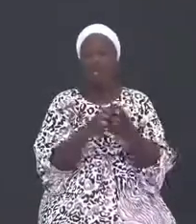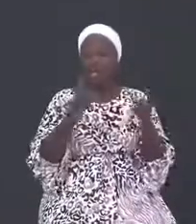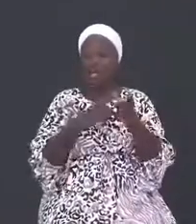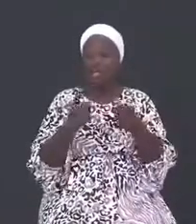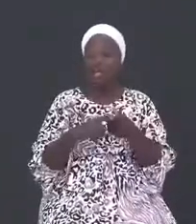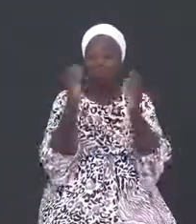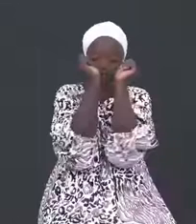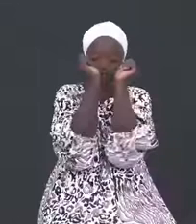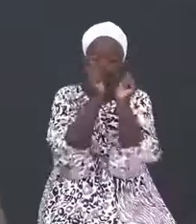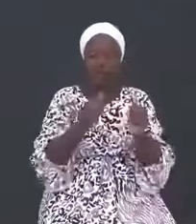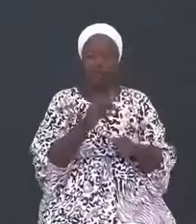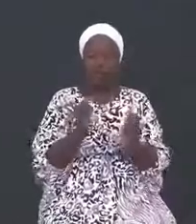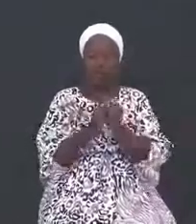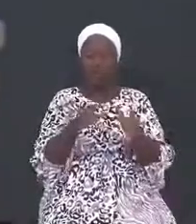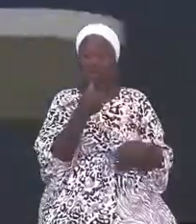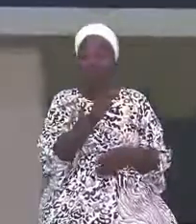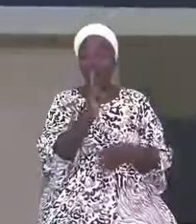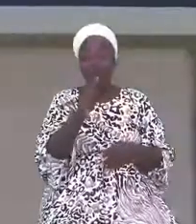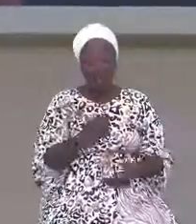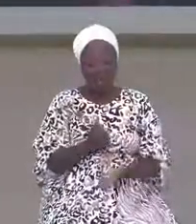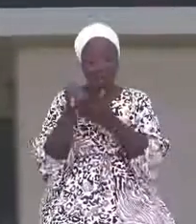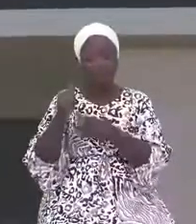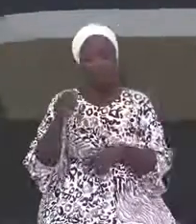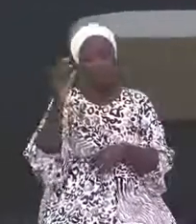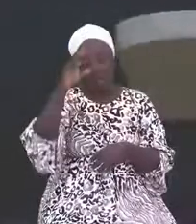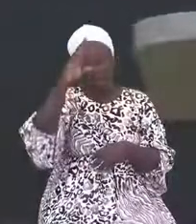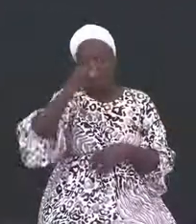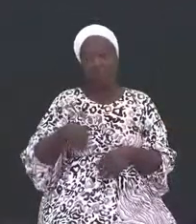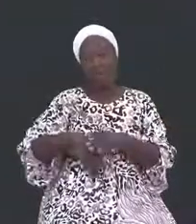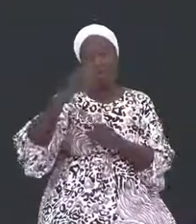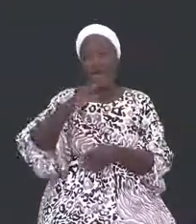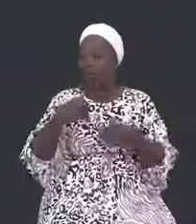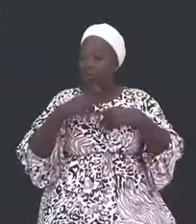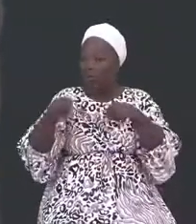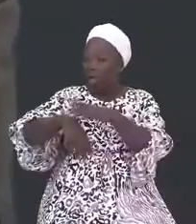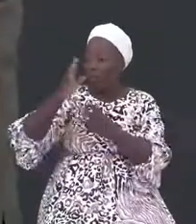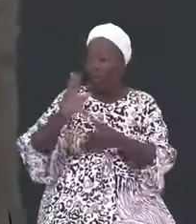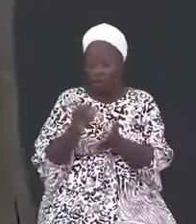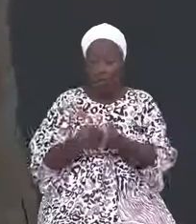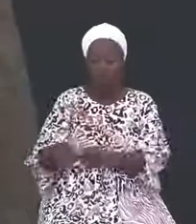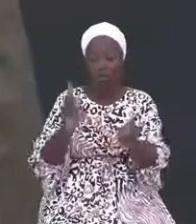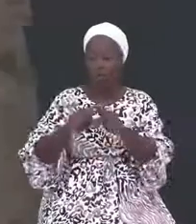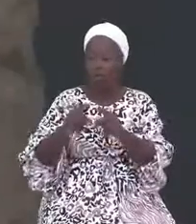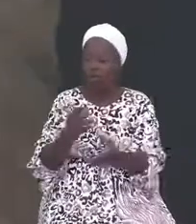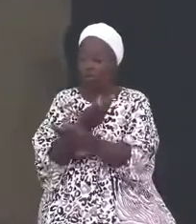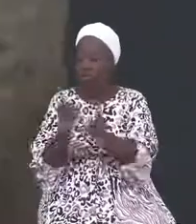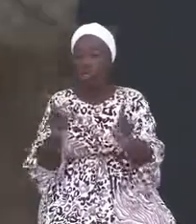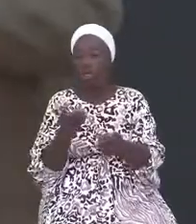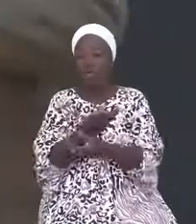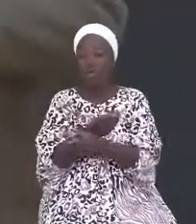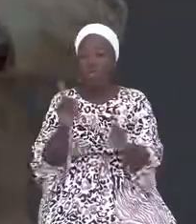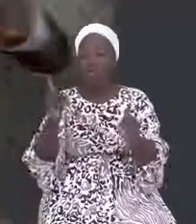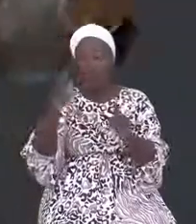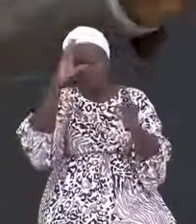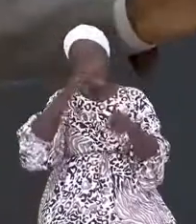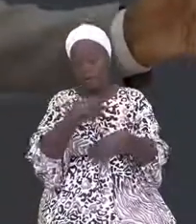sans aucune faute, est-ce que tu es allé pour le secourir et le rendre aussi libre que toi tu es